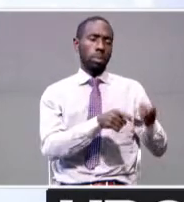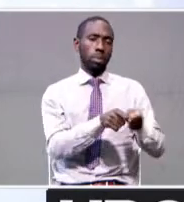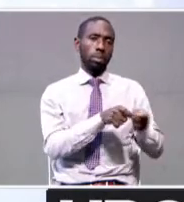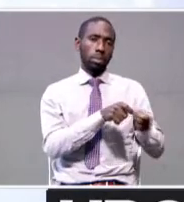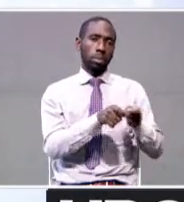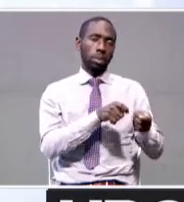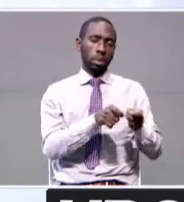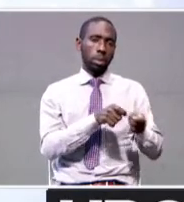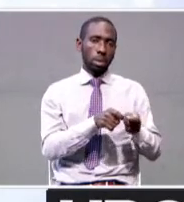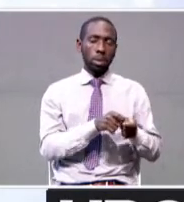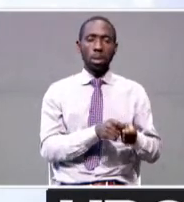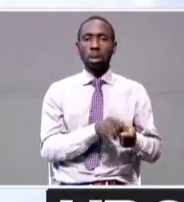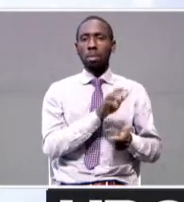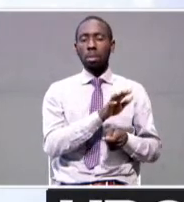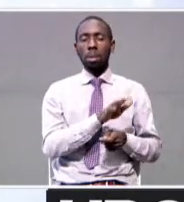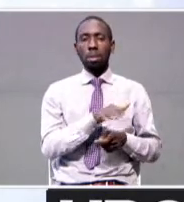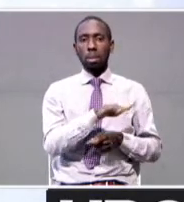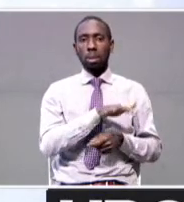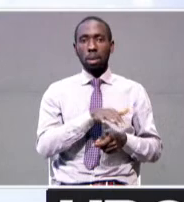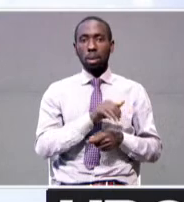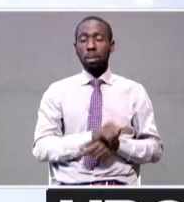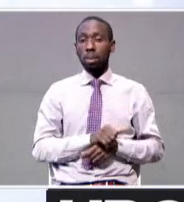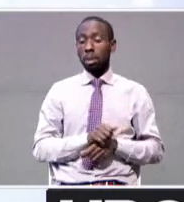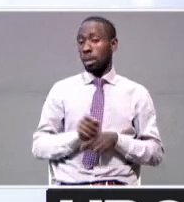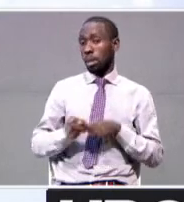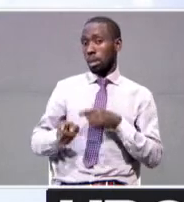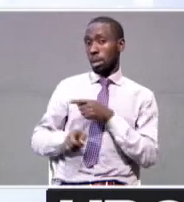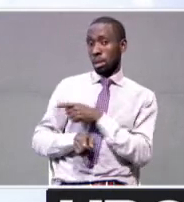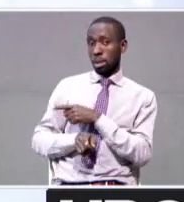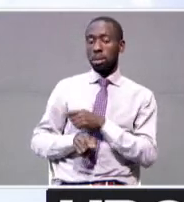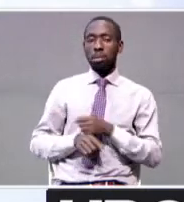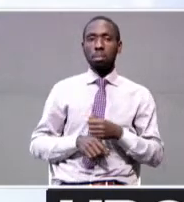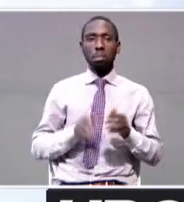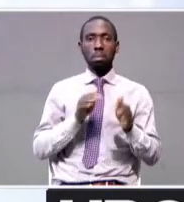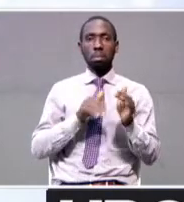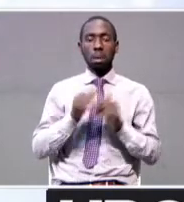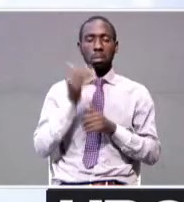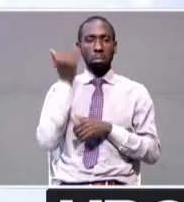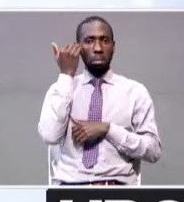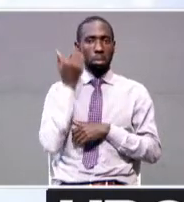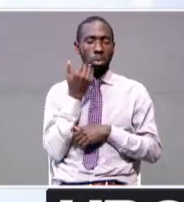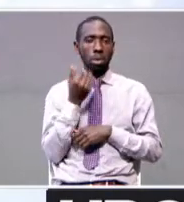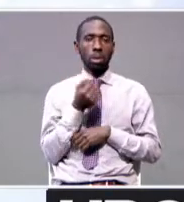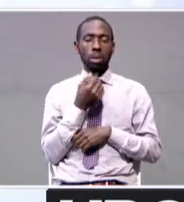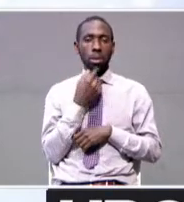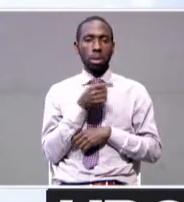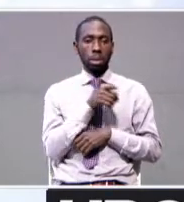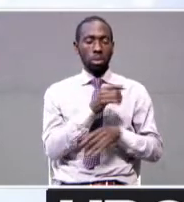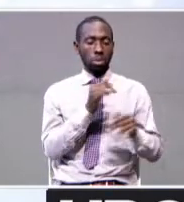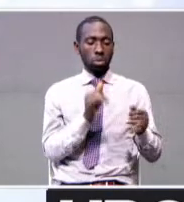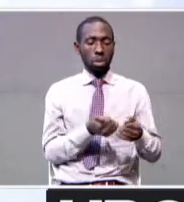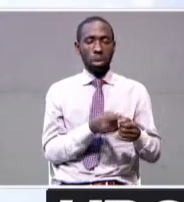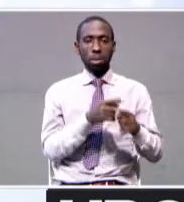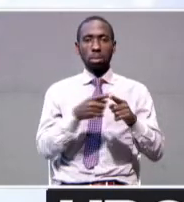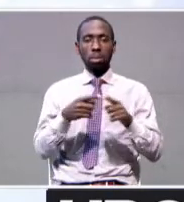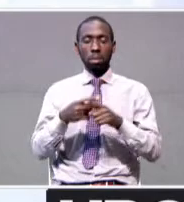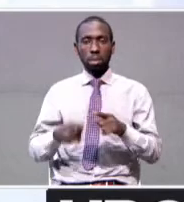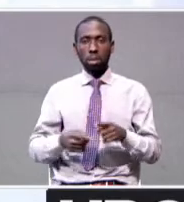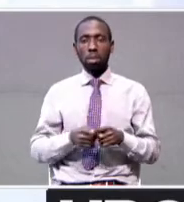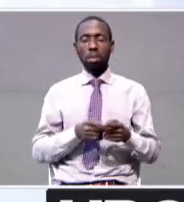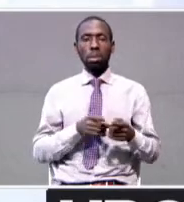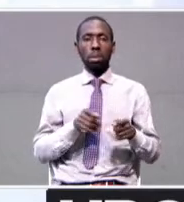n'abavunaanwa abalala mu kkooti y'ensi yonna bavunaanwa emisango okuli obutemu, okwekobaana okukola obutemu, obutujju